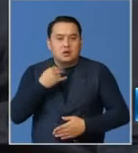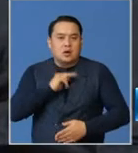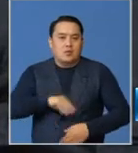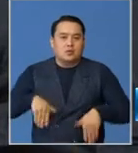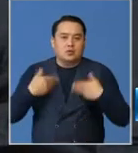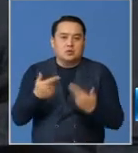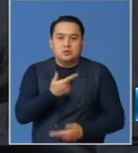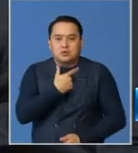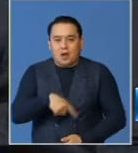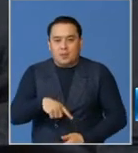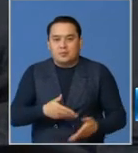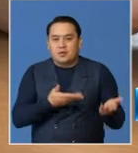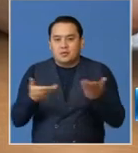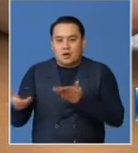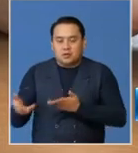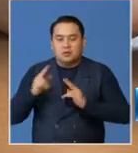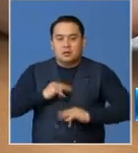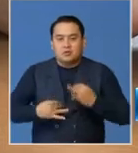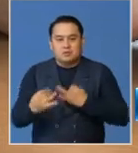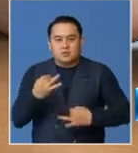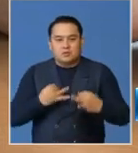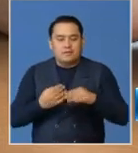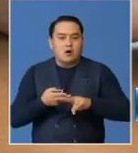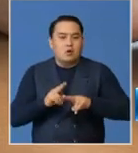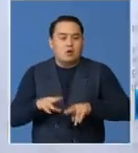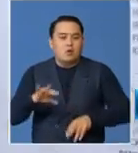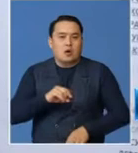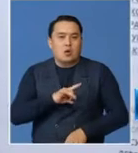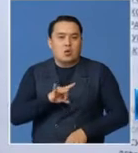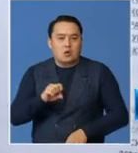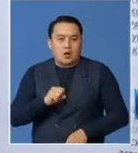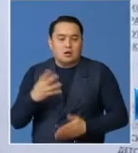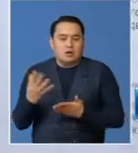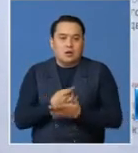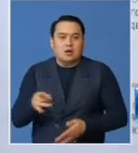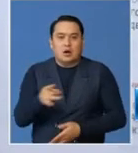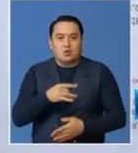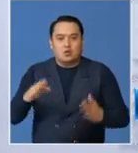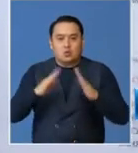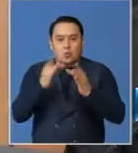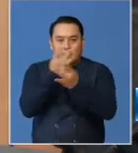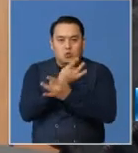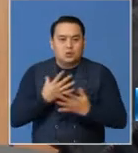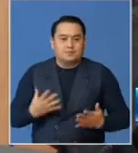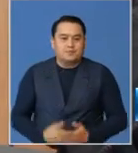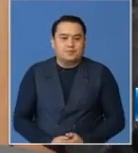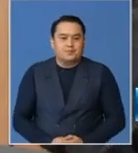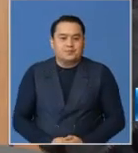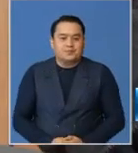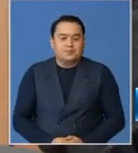работодатели сами и пригласили ее на собеседование. Так Лаура устроилась в районный дом культуры.